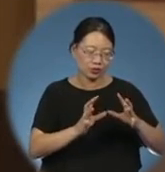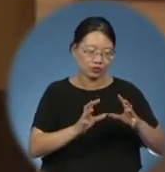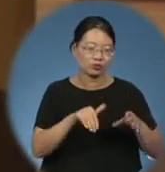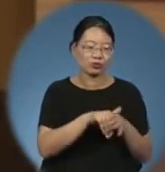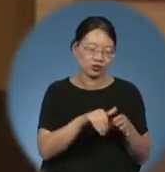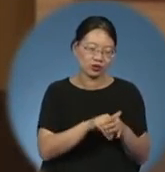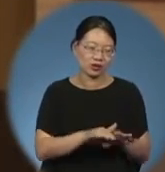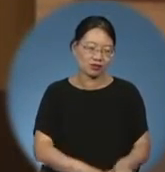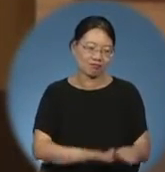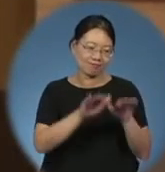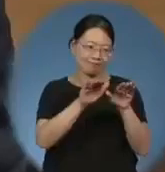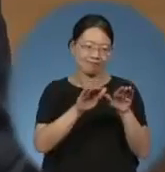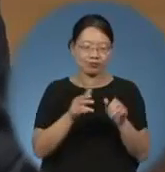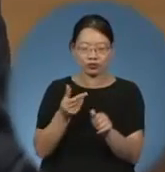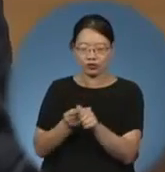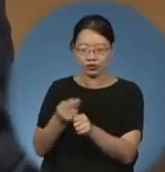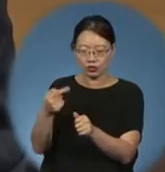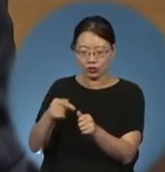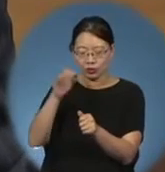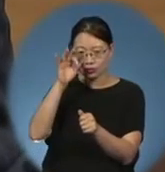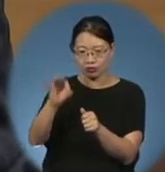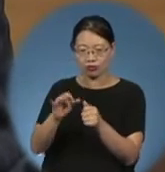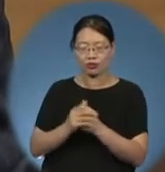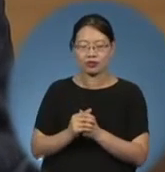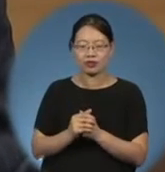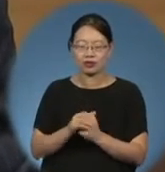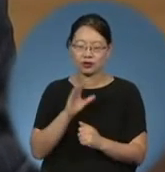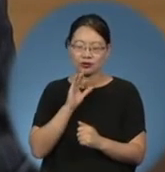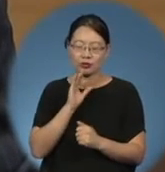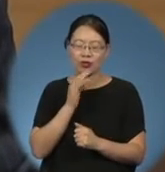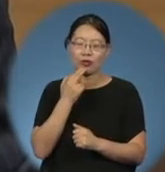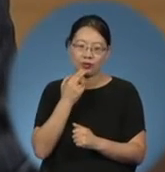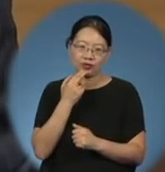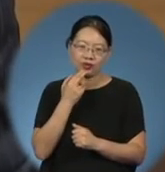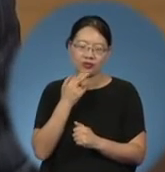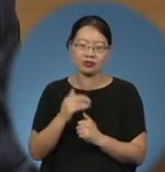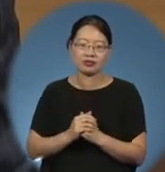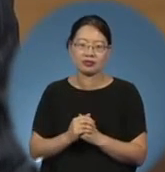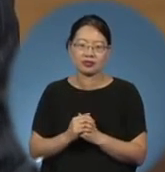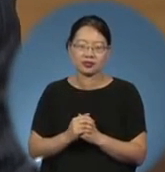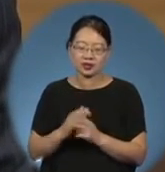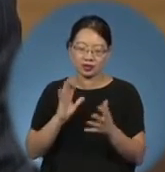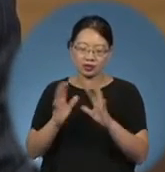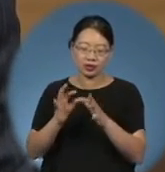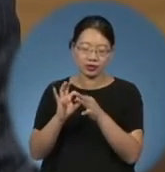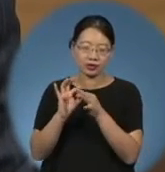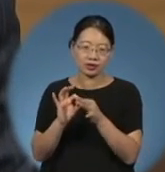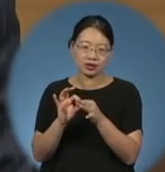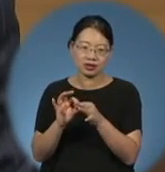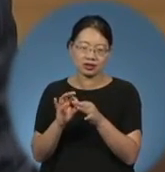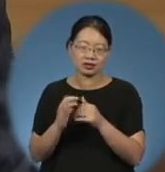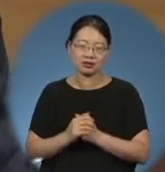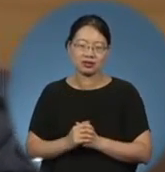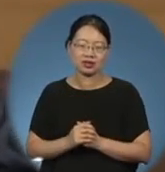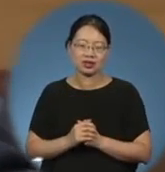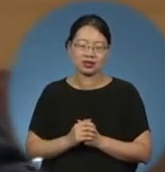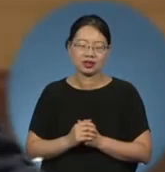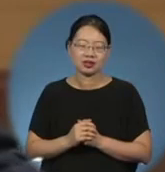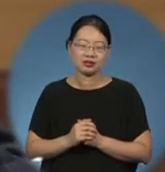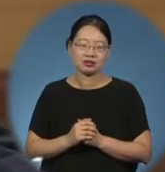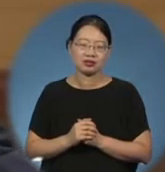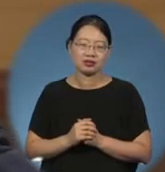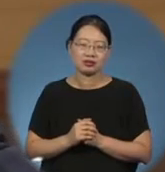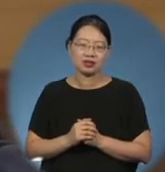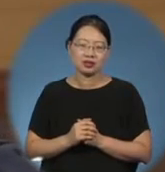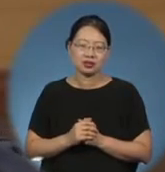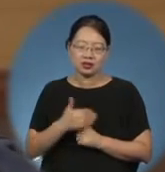그래요 예 5 주입식 교육이라는 것은 정말 없고요 4 토론을 통해서 어 이게